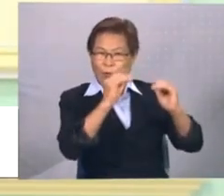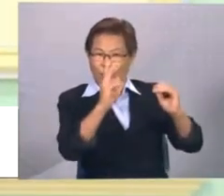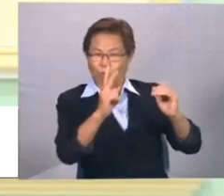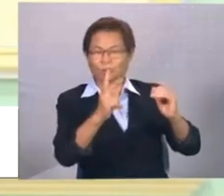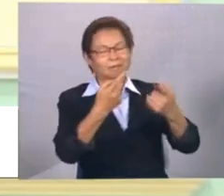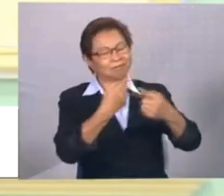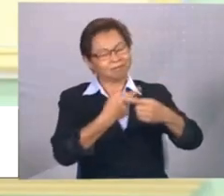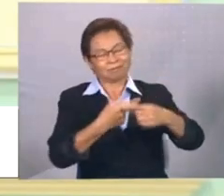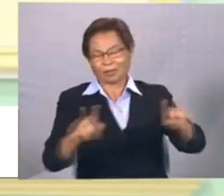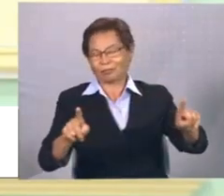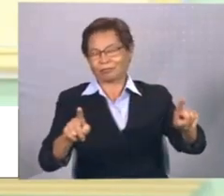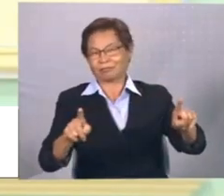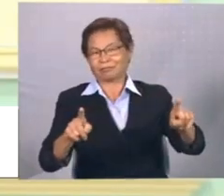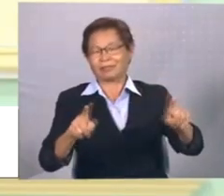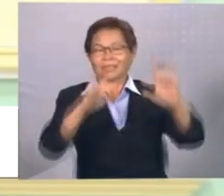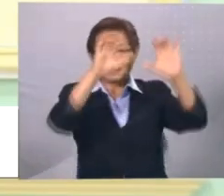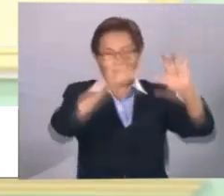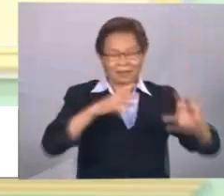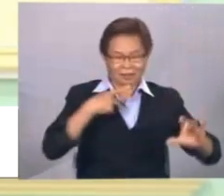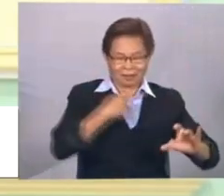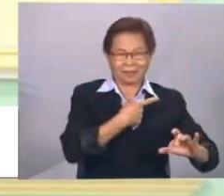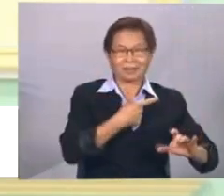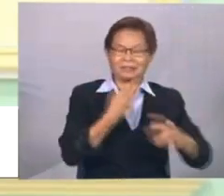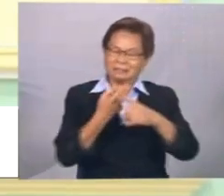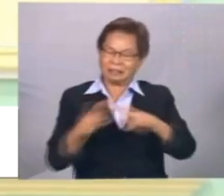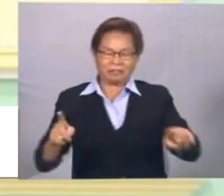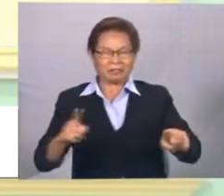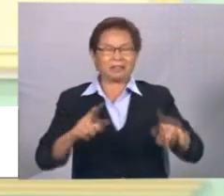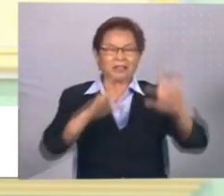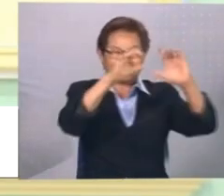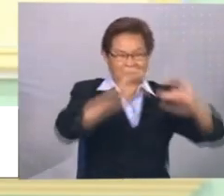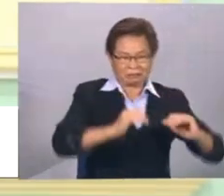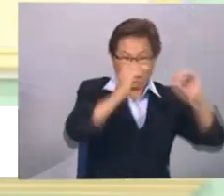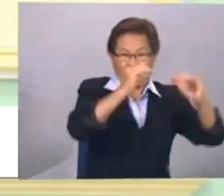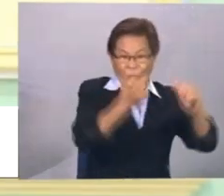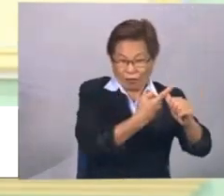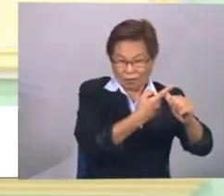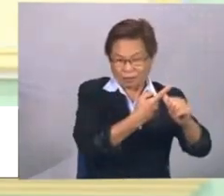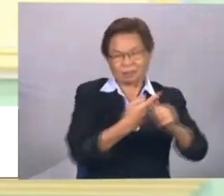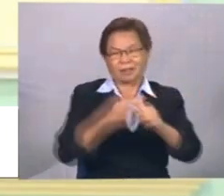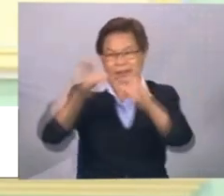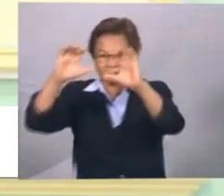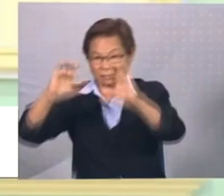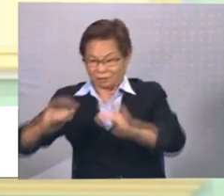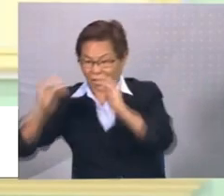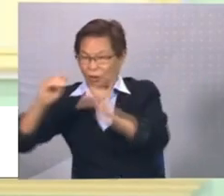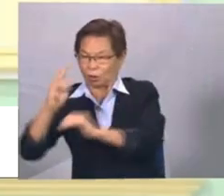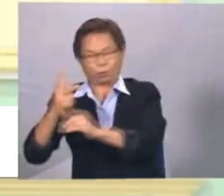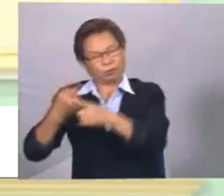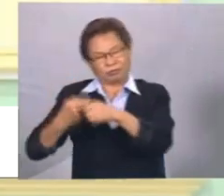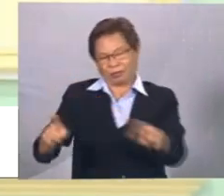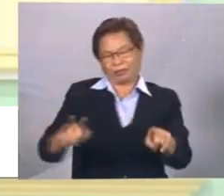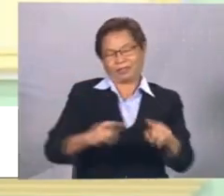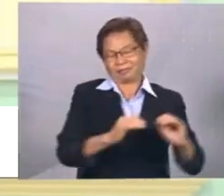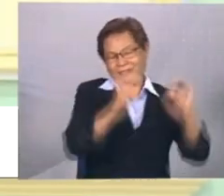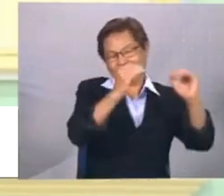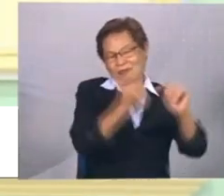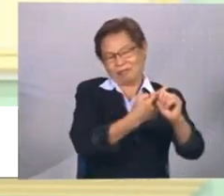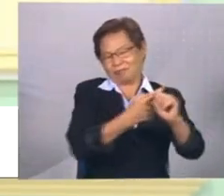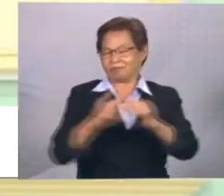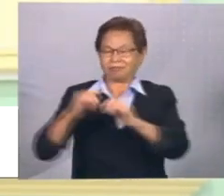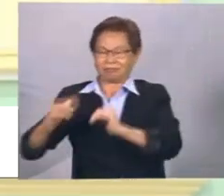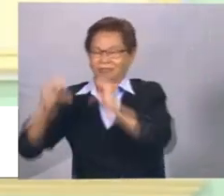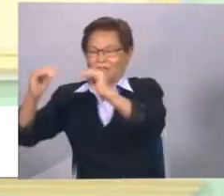berbeza daripada cara yang kita lakukan pada tahap pertama walau monobond ingin saya tegaskan